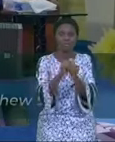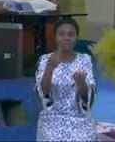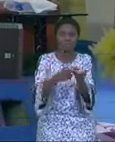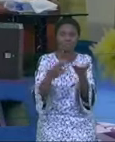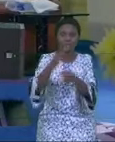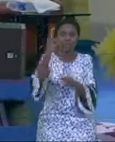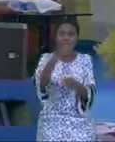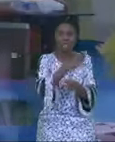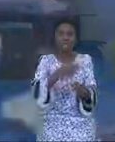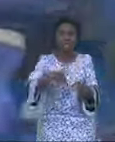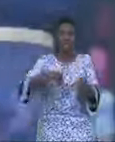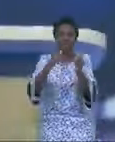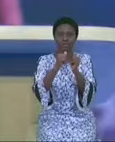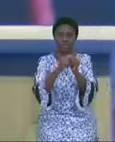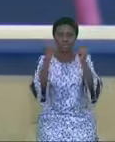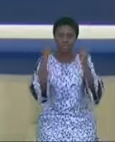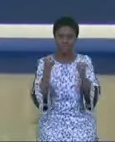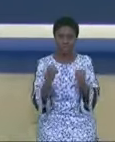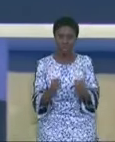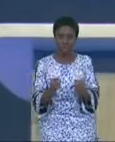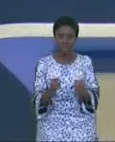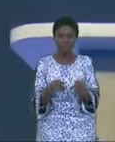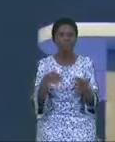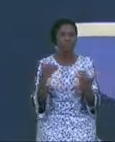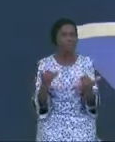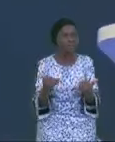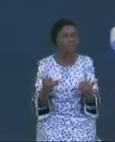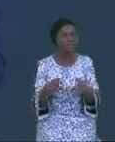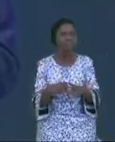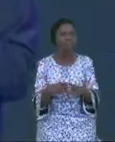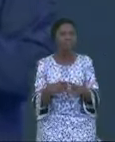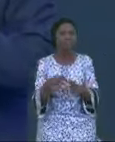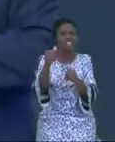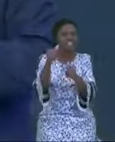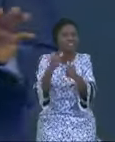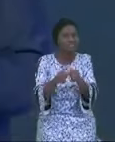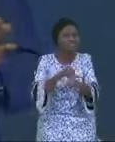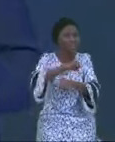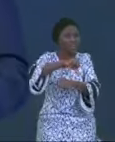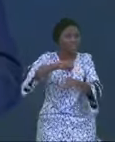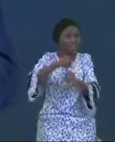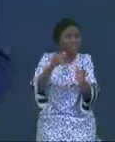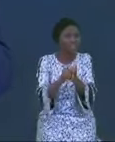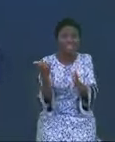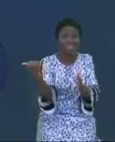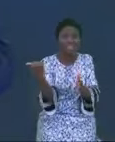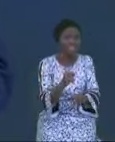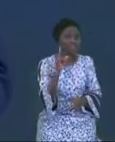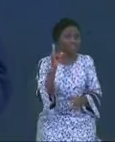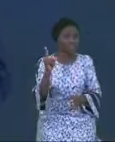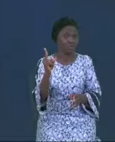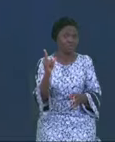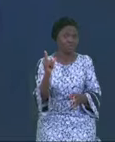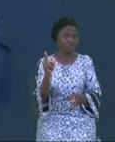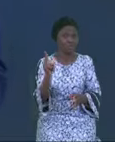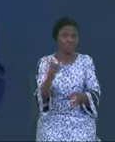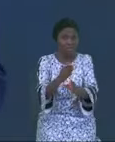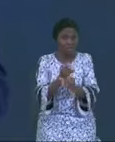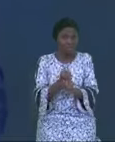et de force toute option que quiconque reçoit